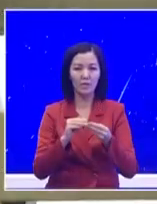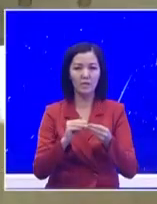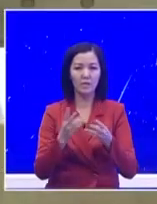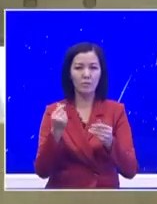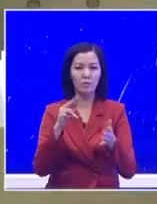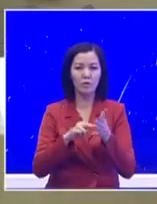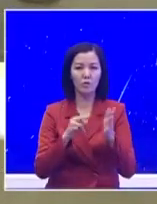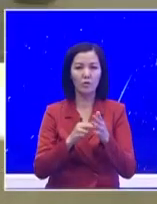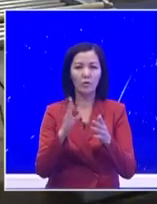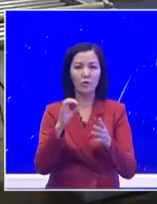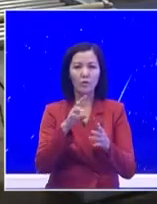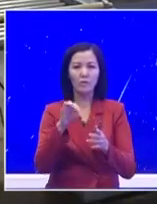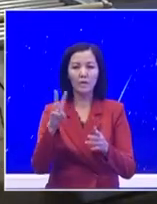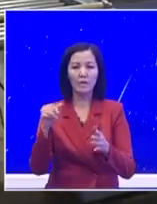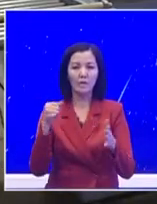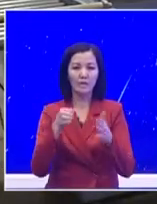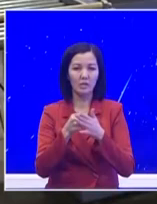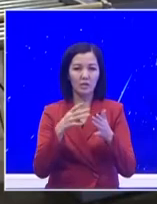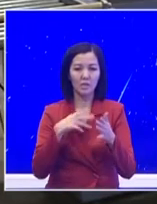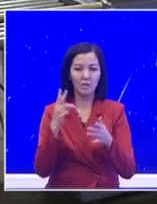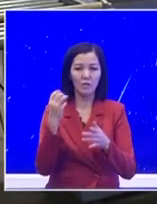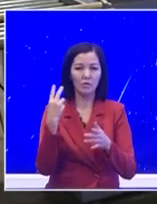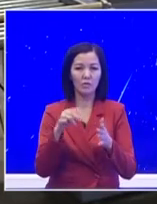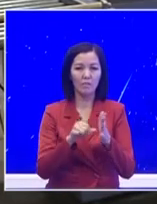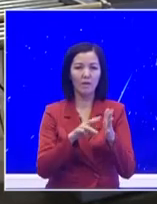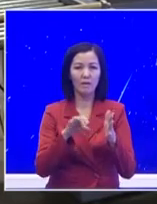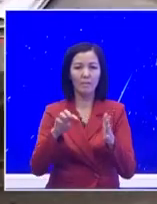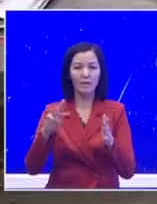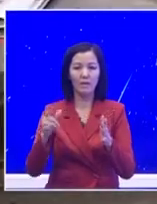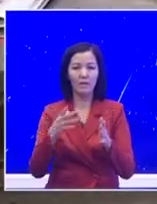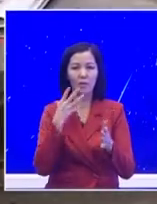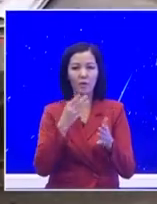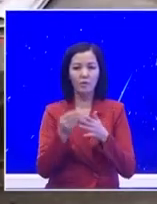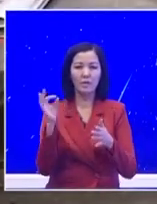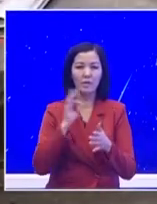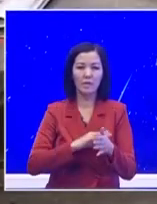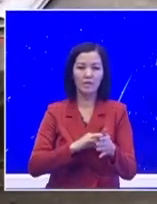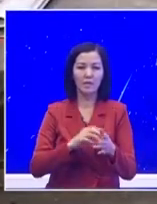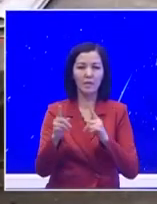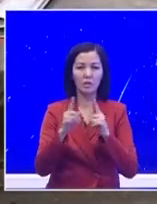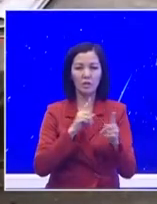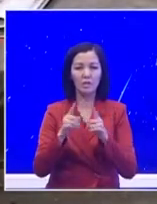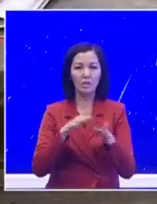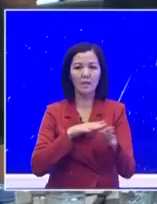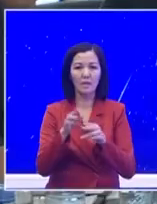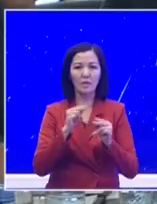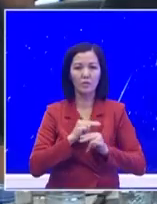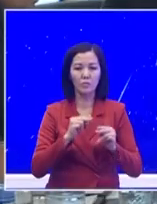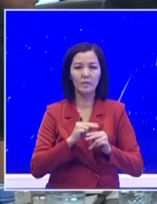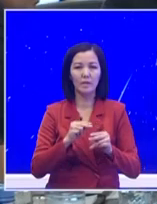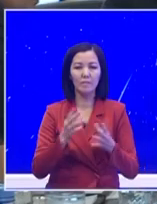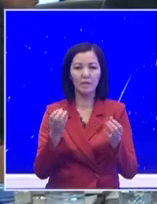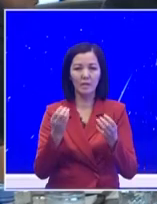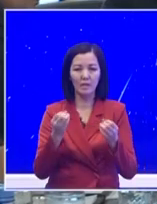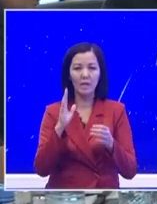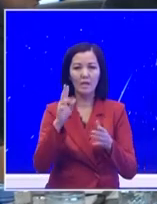көлемі 500 миллиард теңгеге жетті. Оның 226 миллиарды өзіндік кіріс. Жиында Амандық Баталов атқарылған жұмыстармен қатар